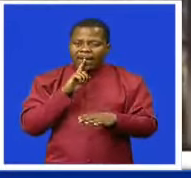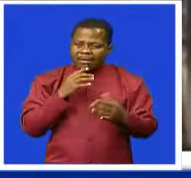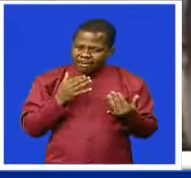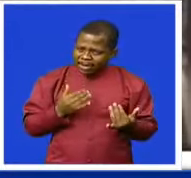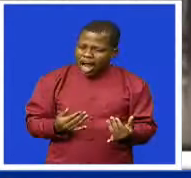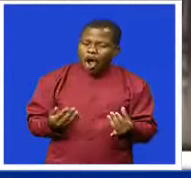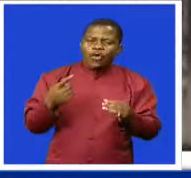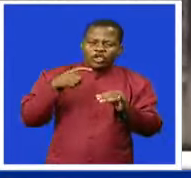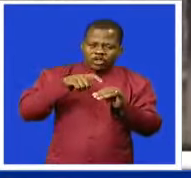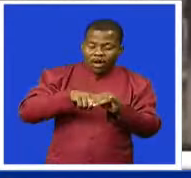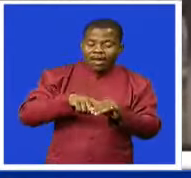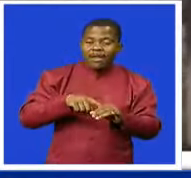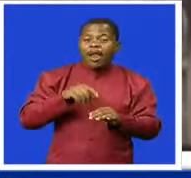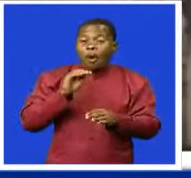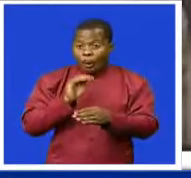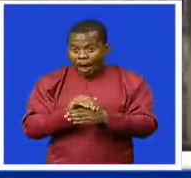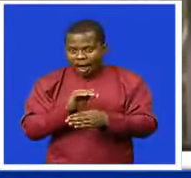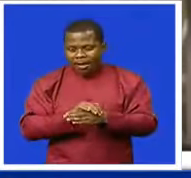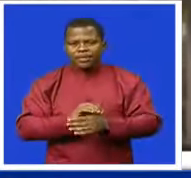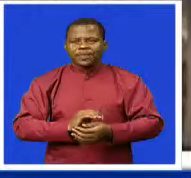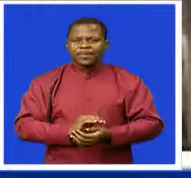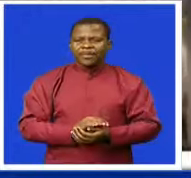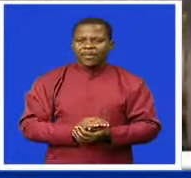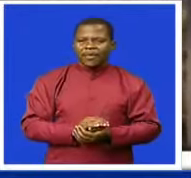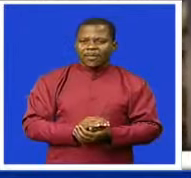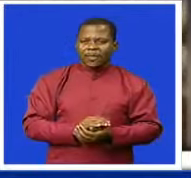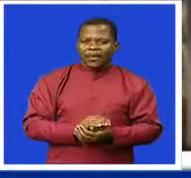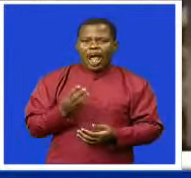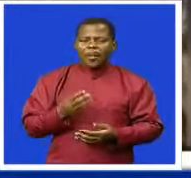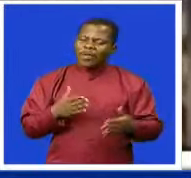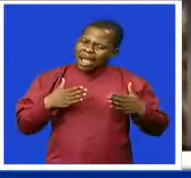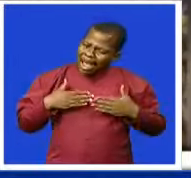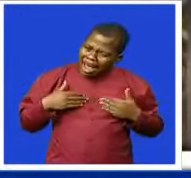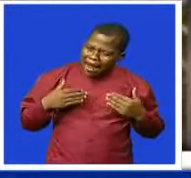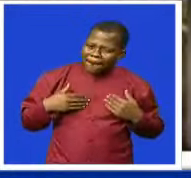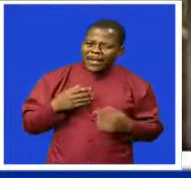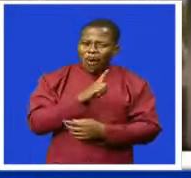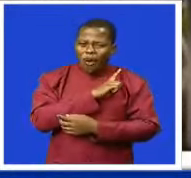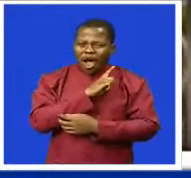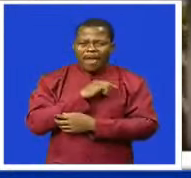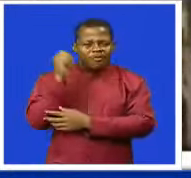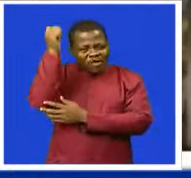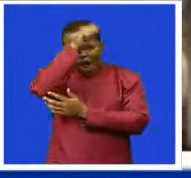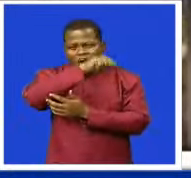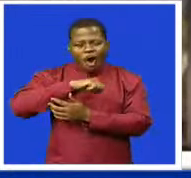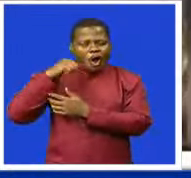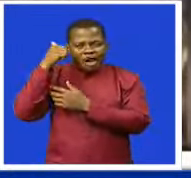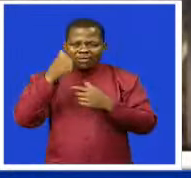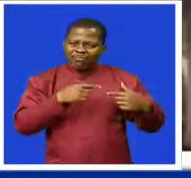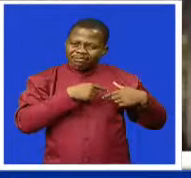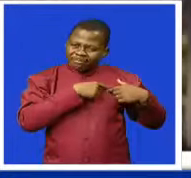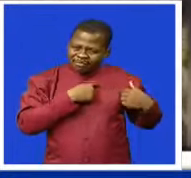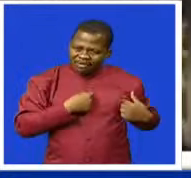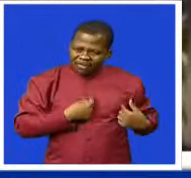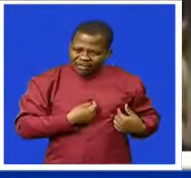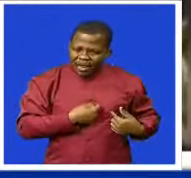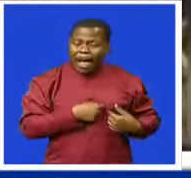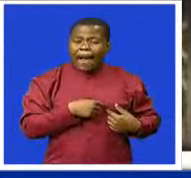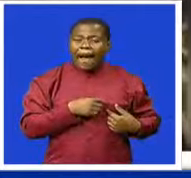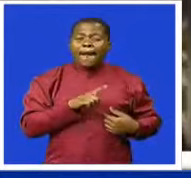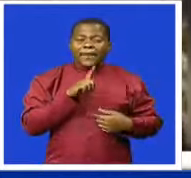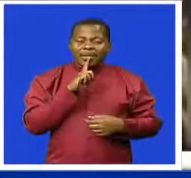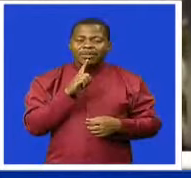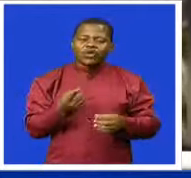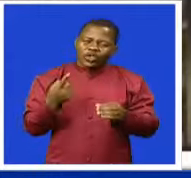of the grace of God namhla sindele umusa sakhona kufika ngelanga leli bekungesiko ukuhlakanipha kwethu noma kuthanda kwethu but kube